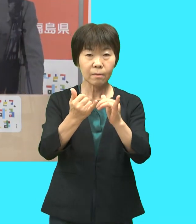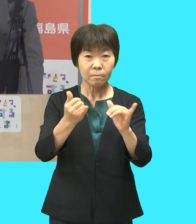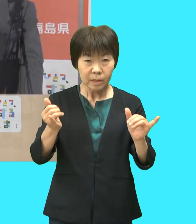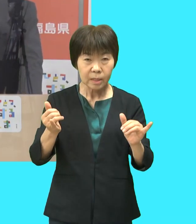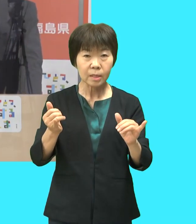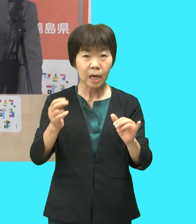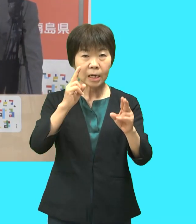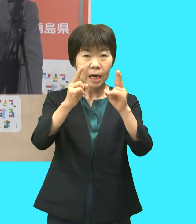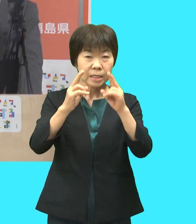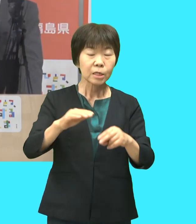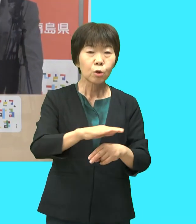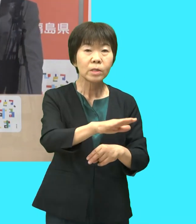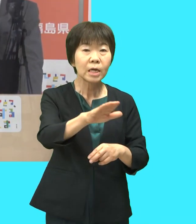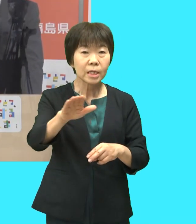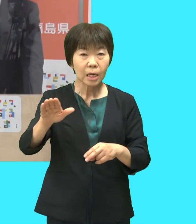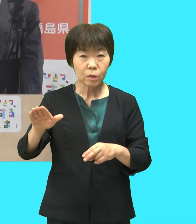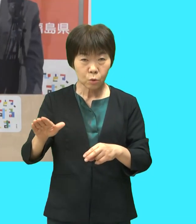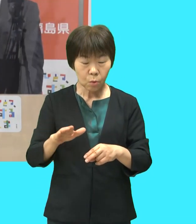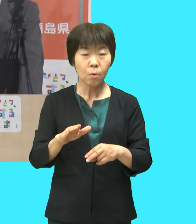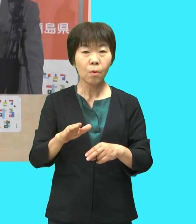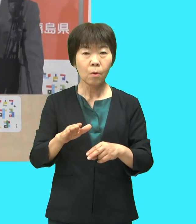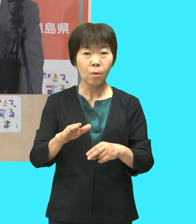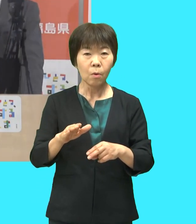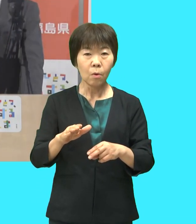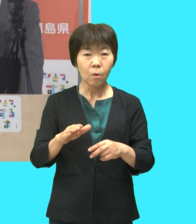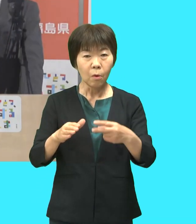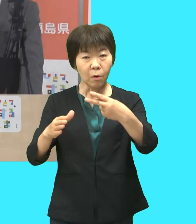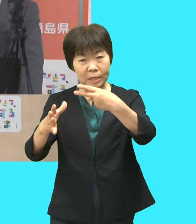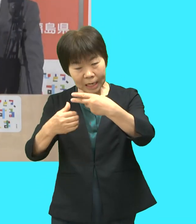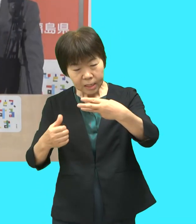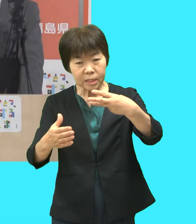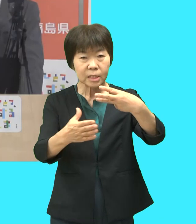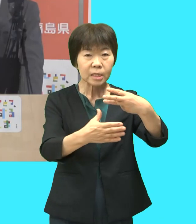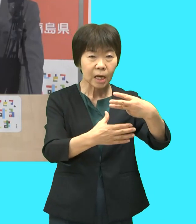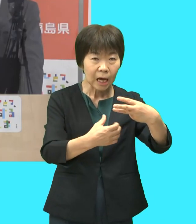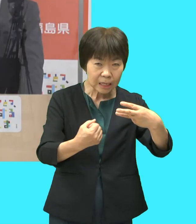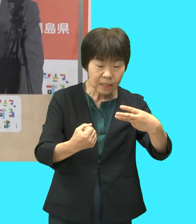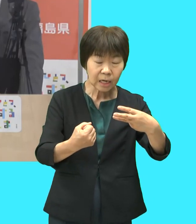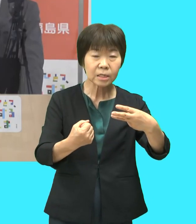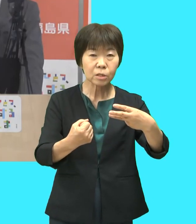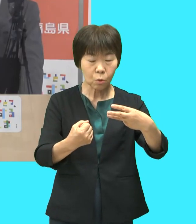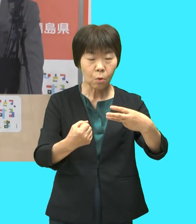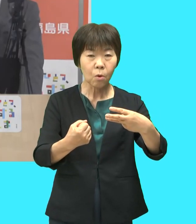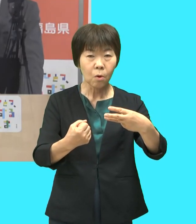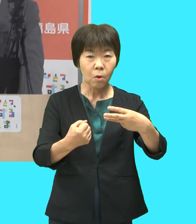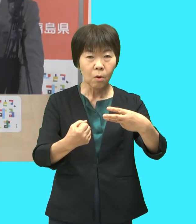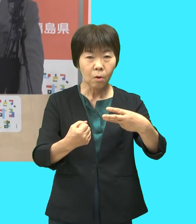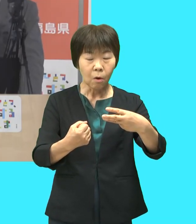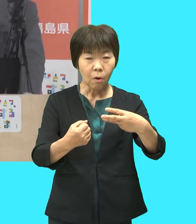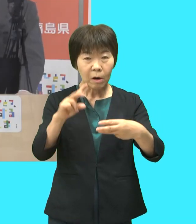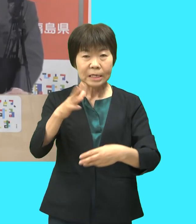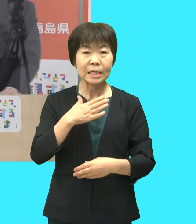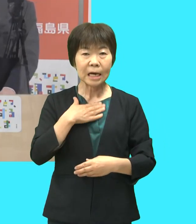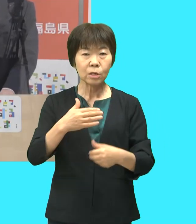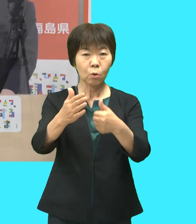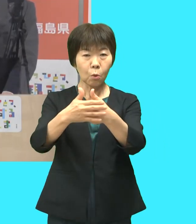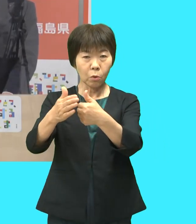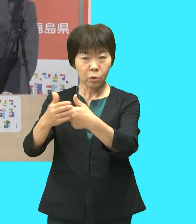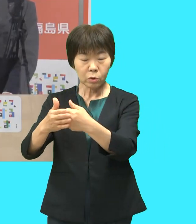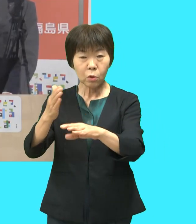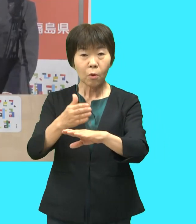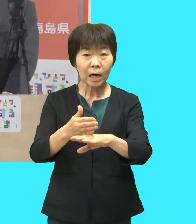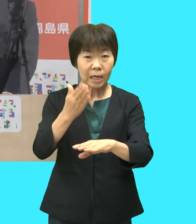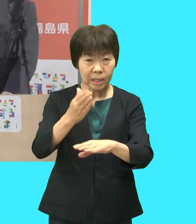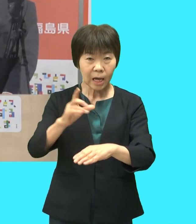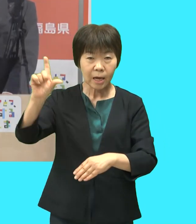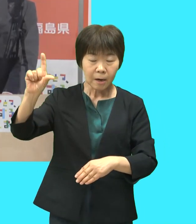ん、事業者の皆さんの特にここ2ヶ月3ヶ月のご理解と ご協力のおかげでここまで改